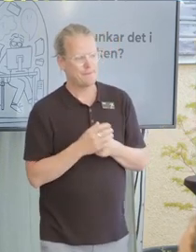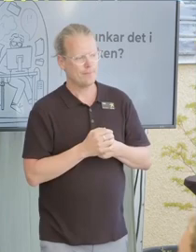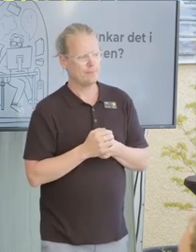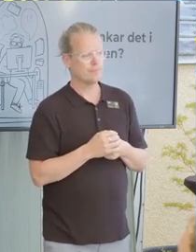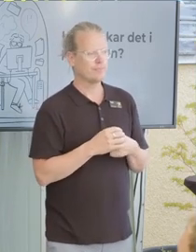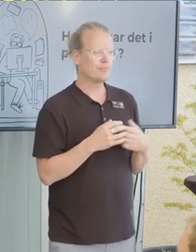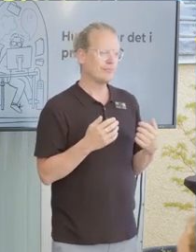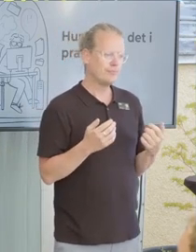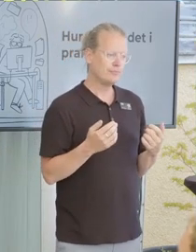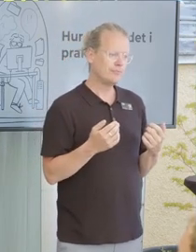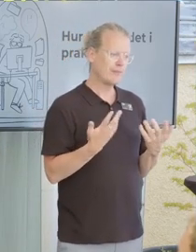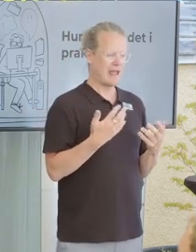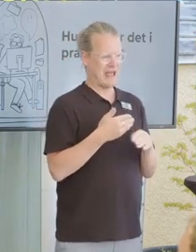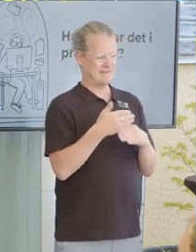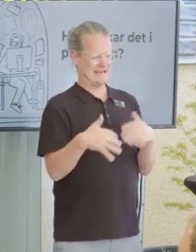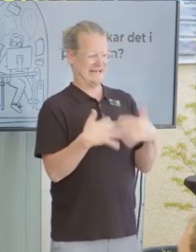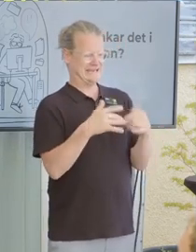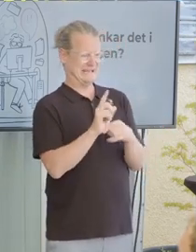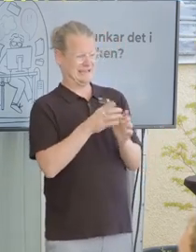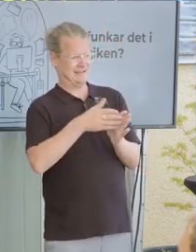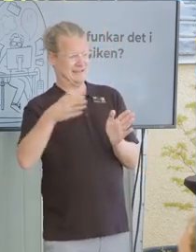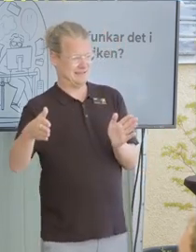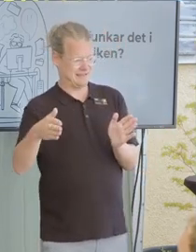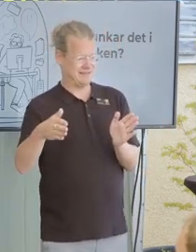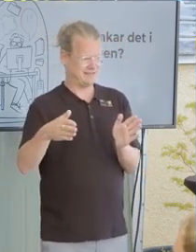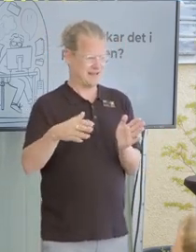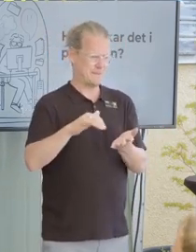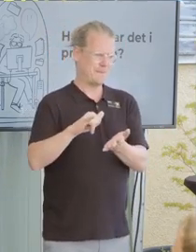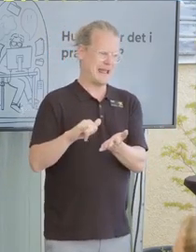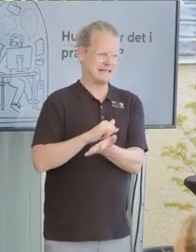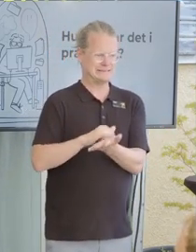press. Ett material som är upphovsrättsskyddat.